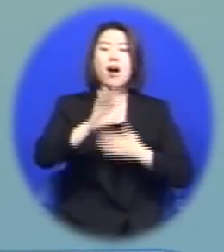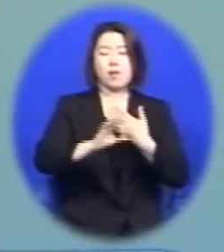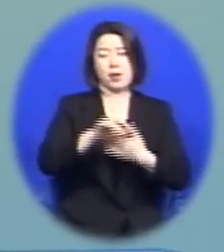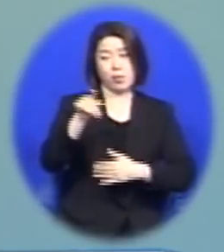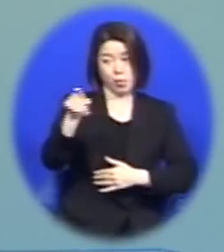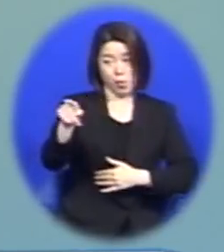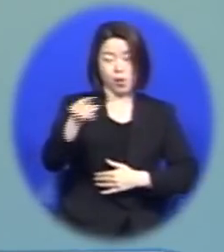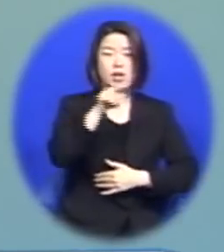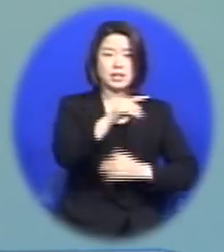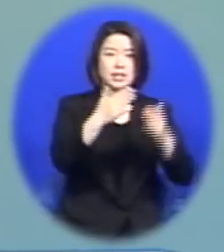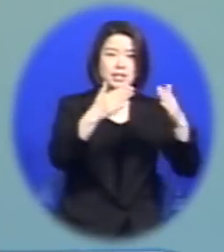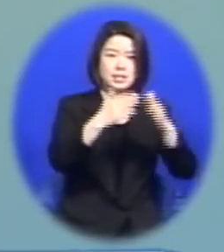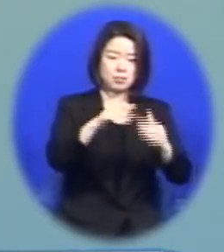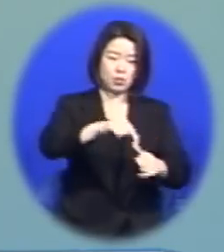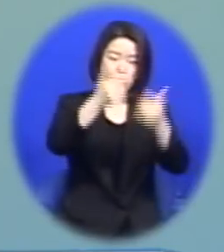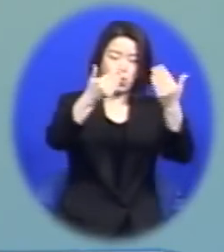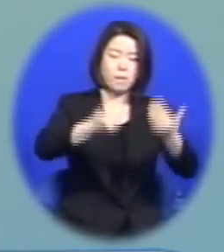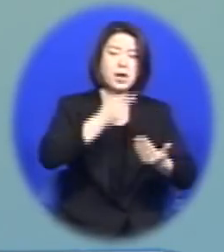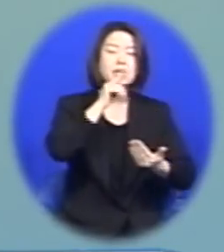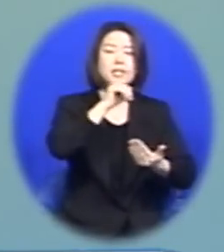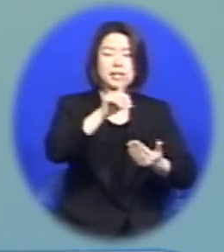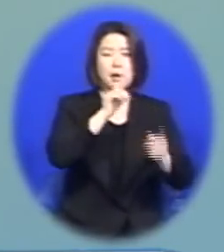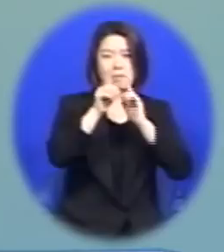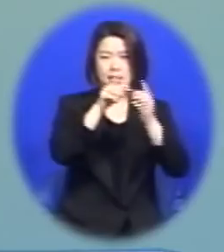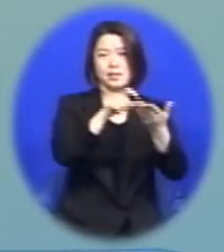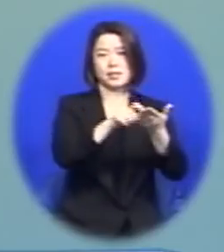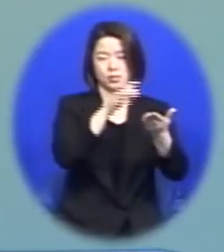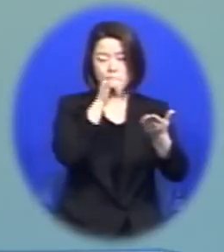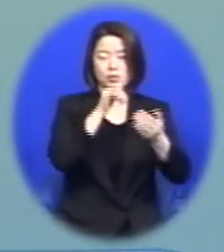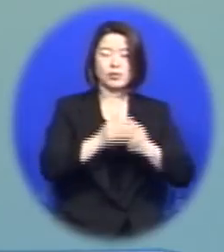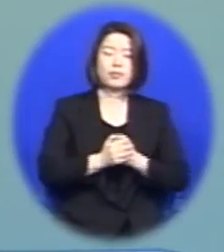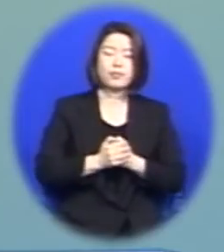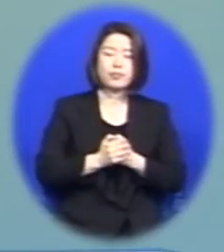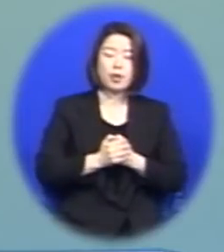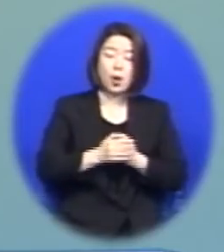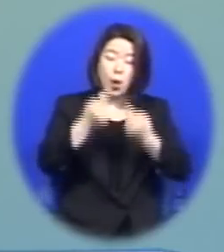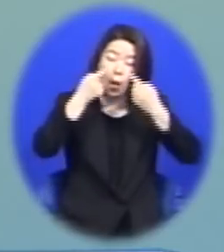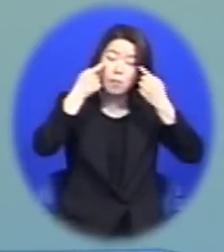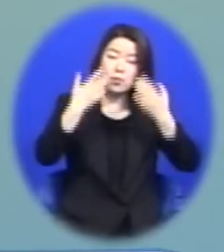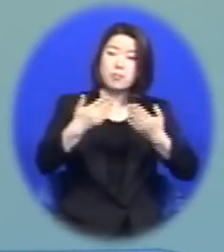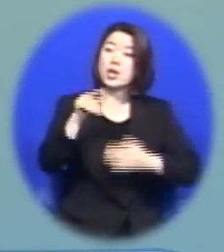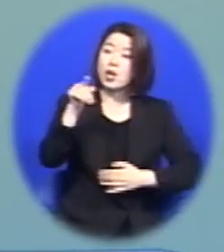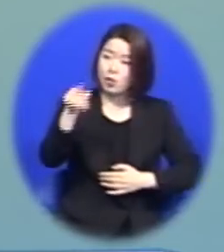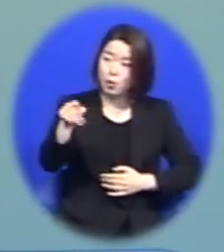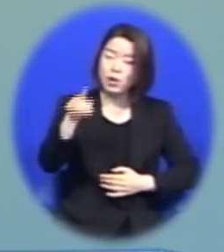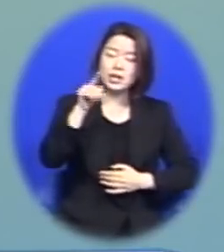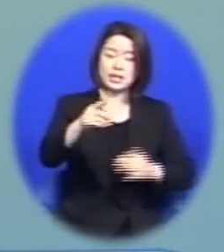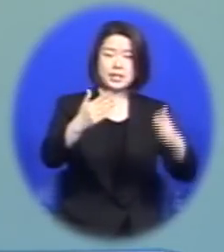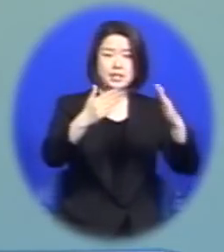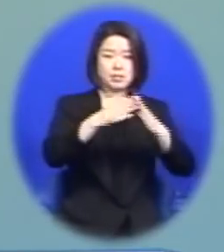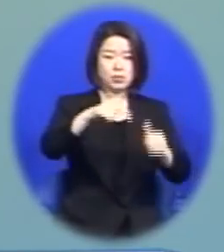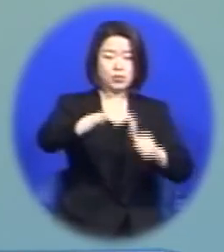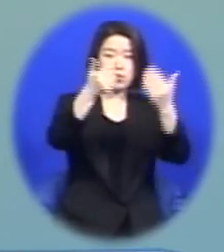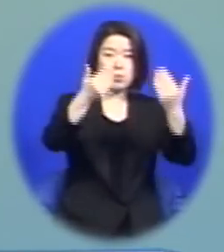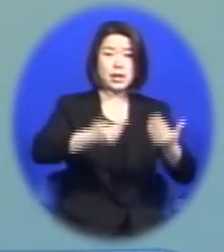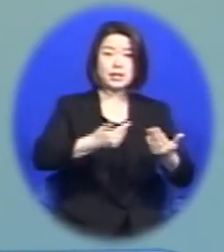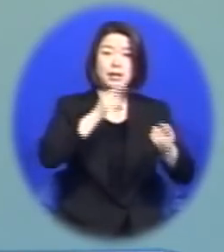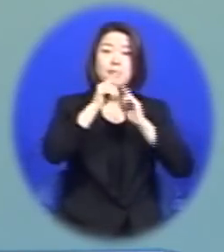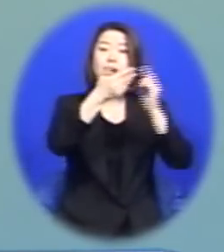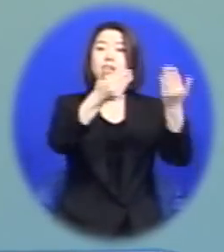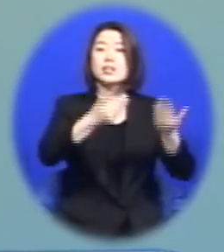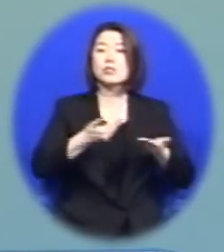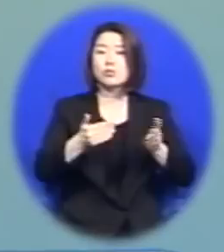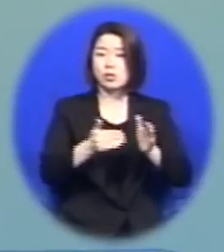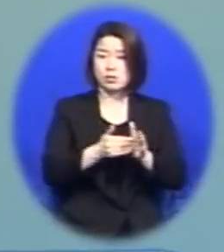여러분 분명히 너와 내 집이 구원을 받을 것이라고 그렇게 말씀하셨습니다 이 말씀은